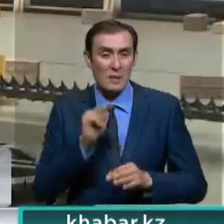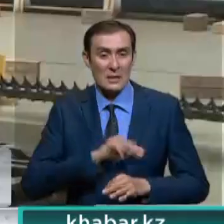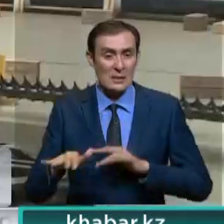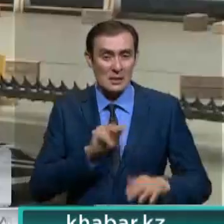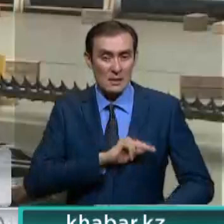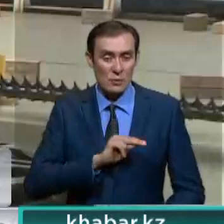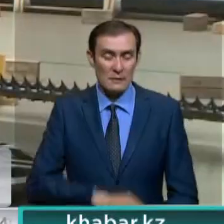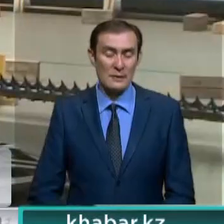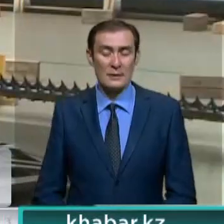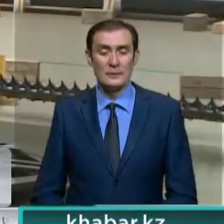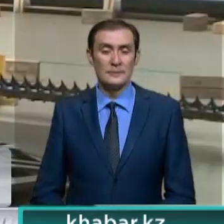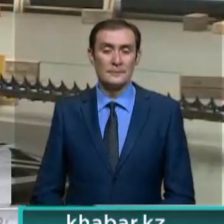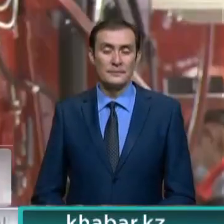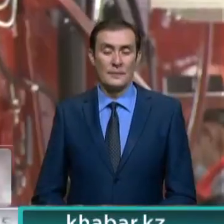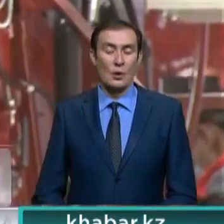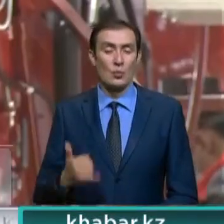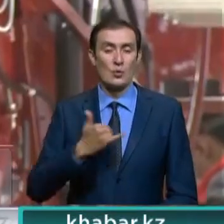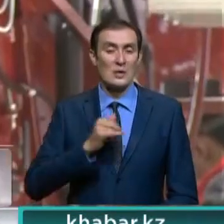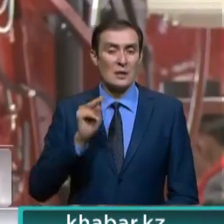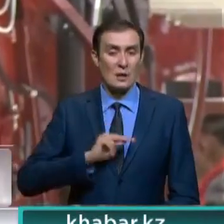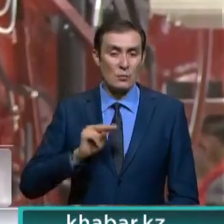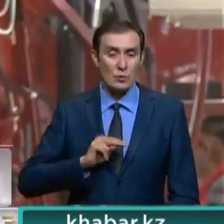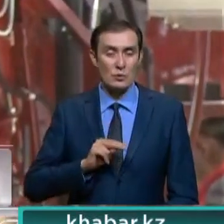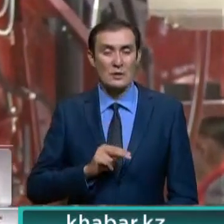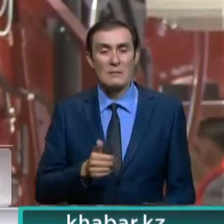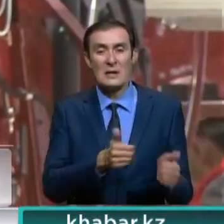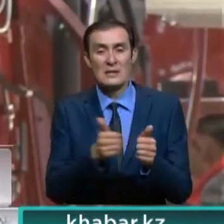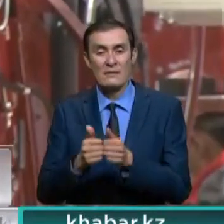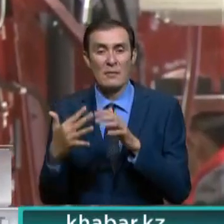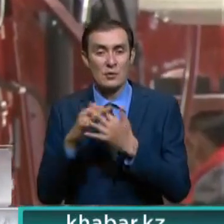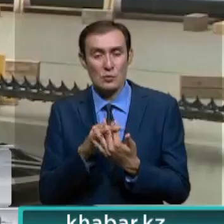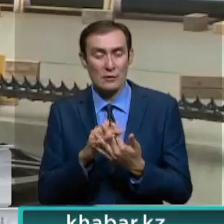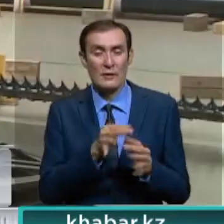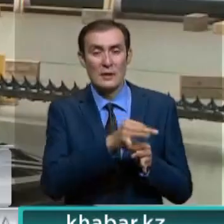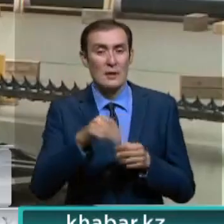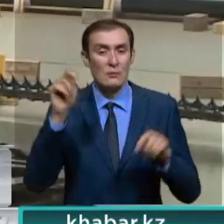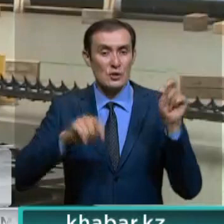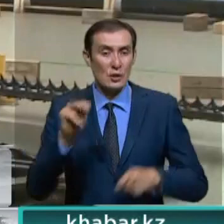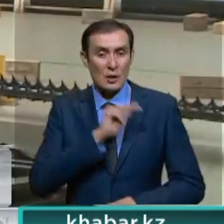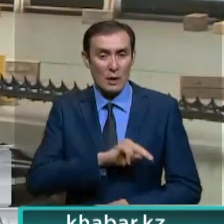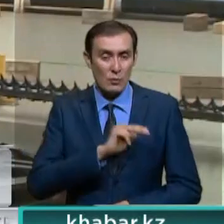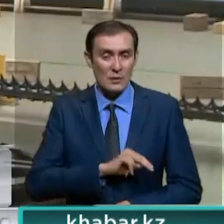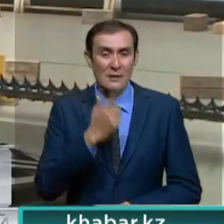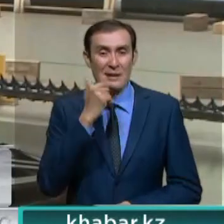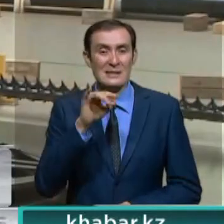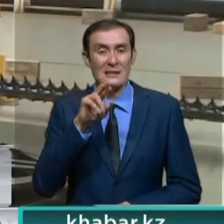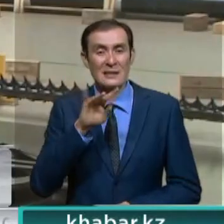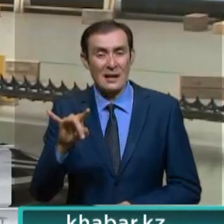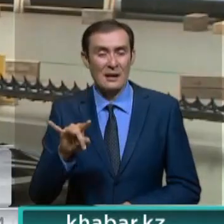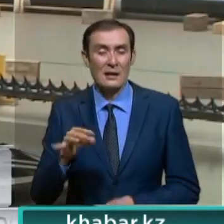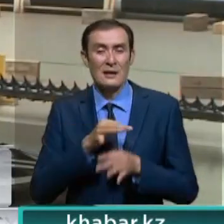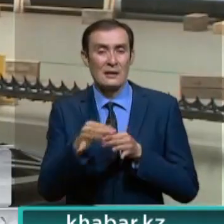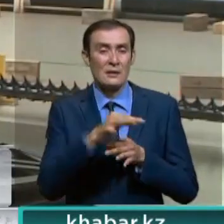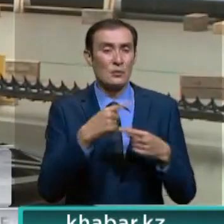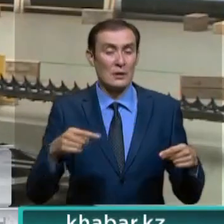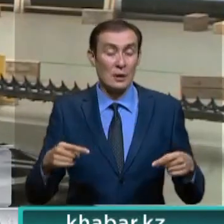процесса. У нас работают со всех ближайших поселков и сел. Приезжают на работу с Красного Яра, Зеренды,